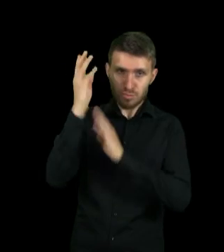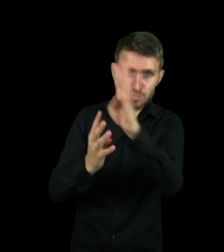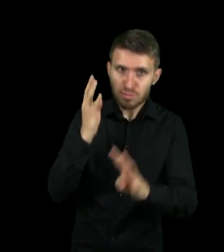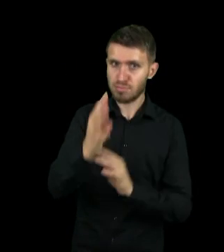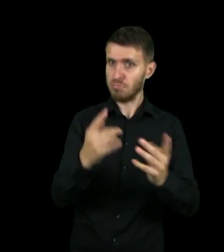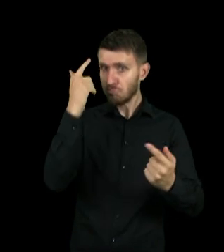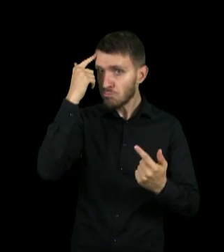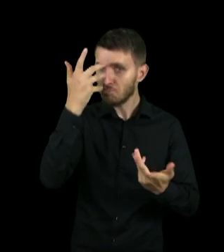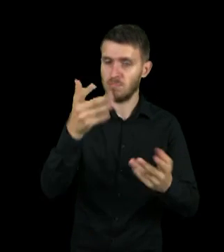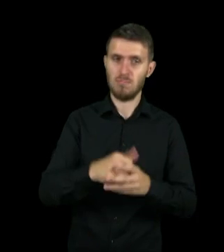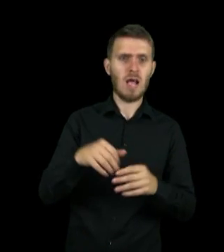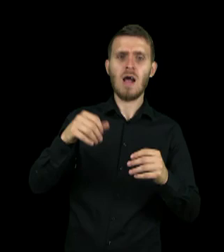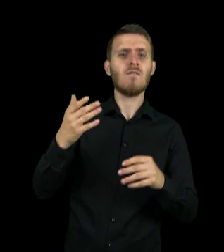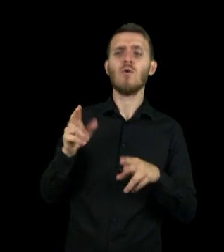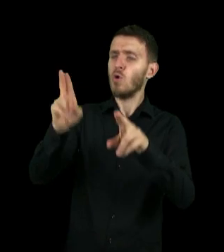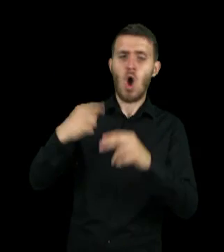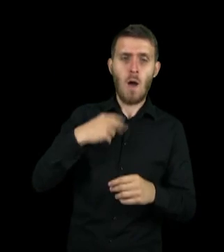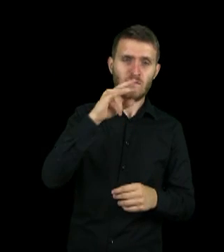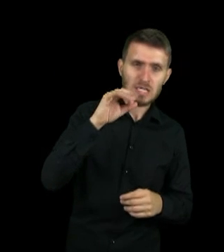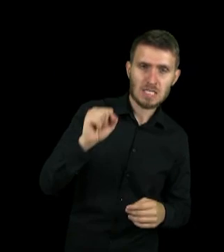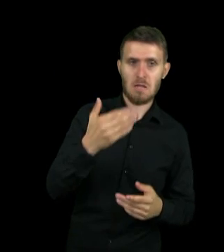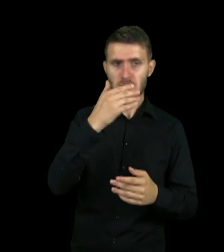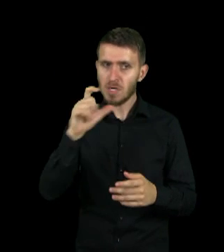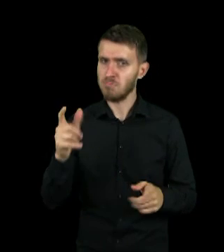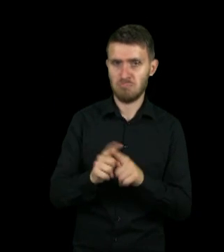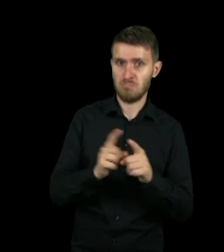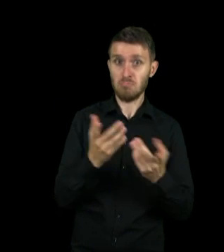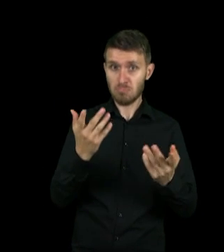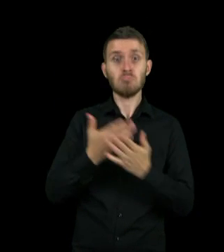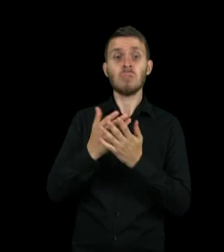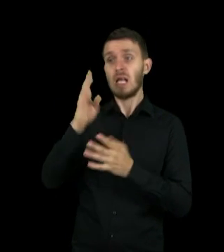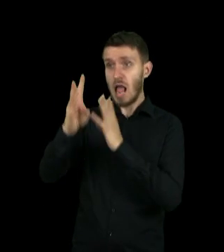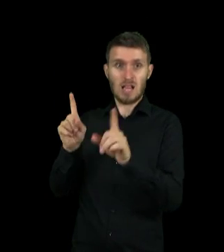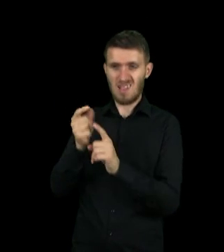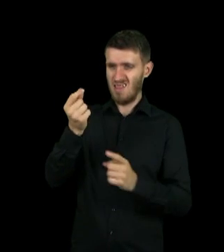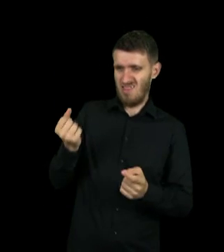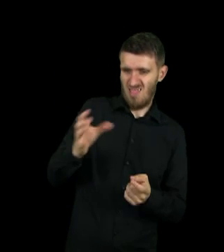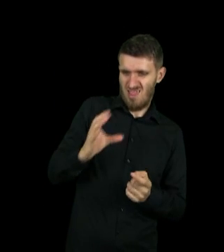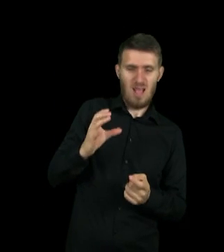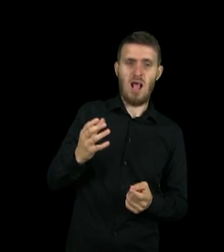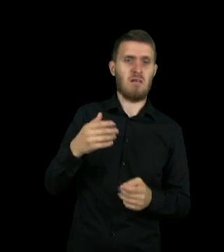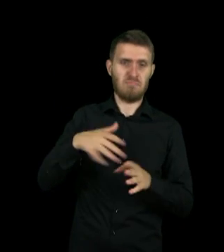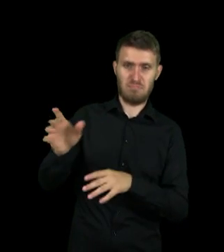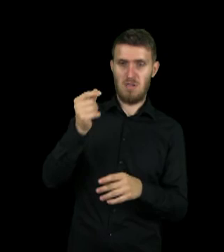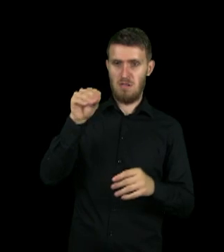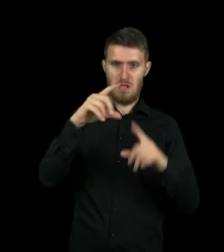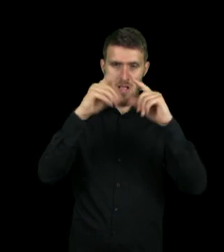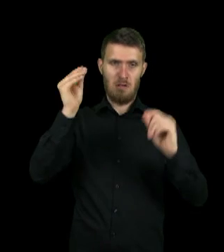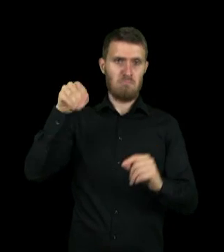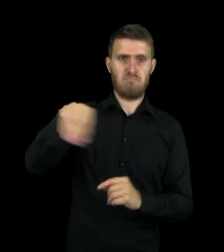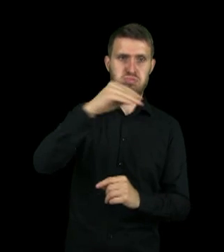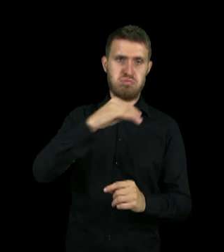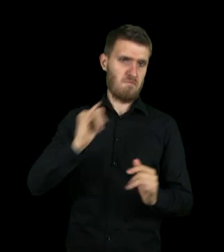tylko gotówkę albo karty American Express A może byście też zaakceptowali wizę lub MasterCard będziecie